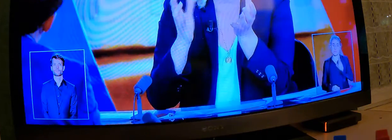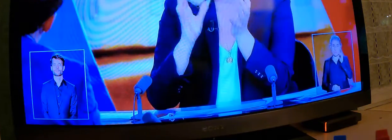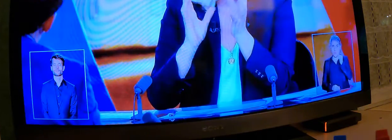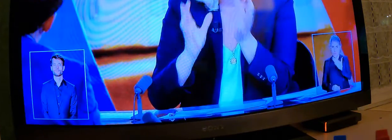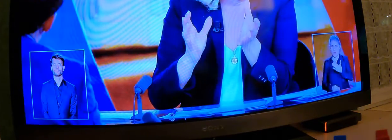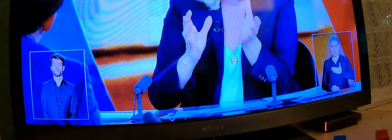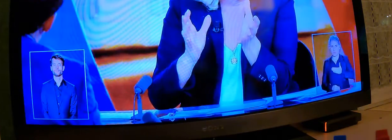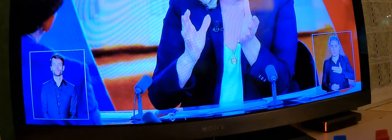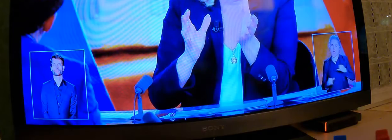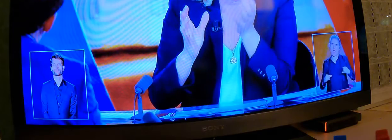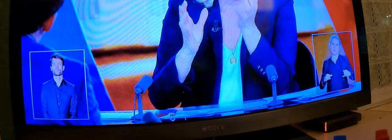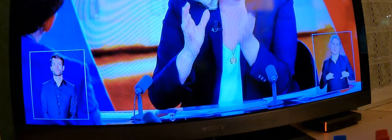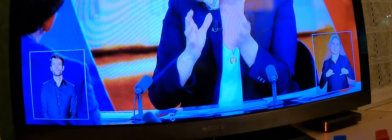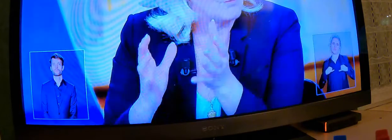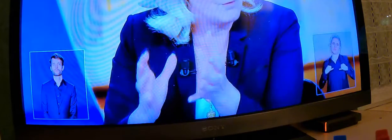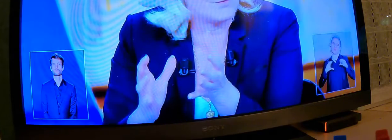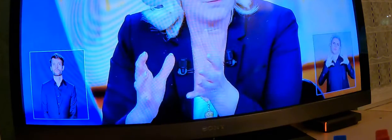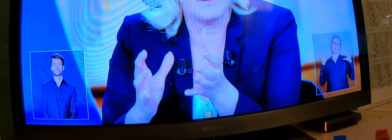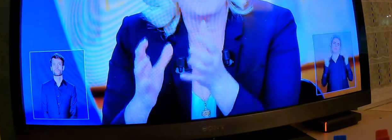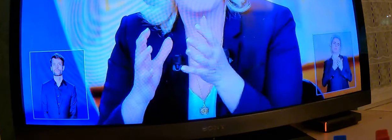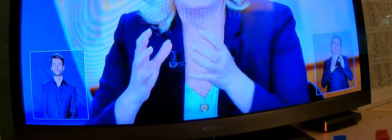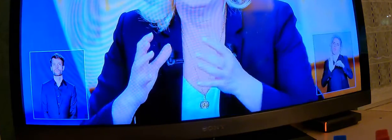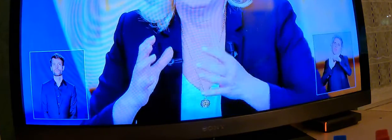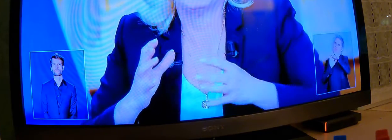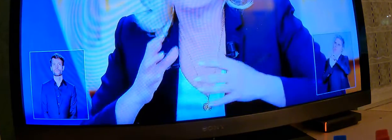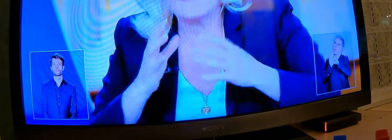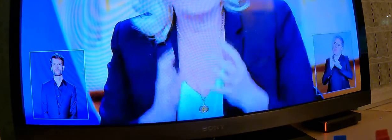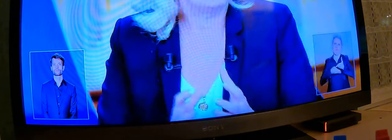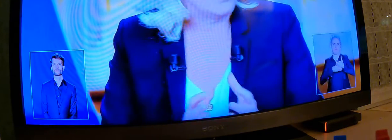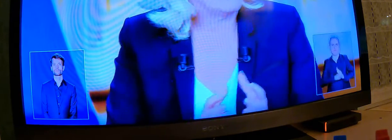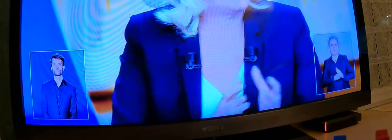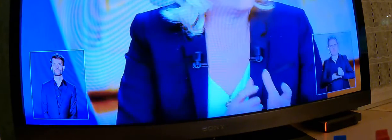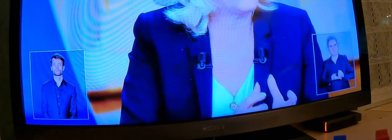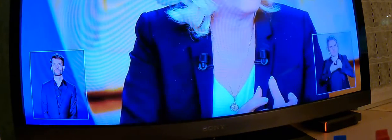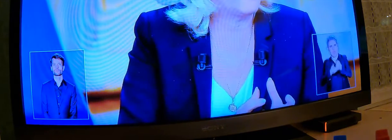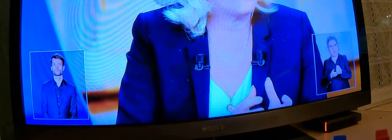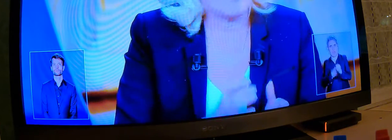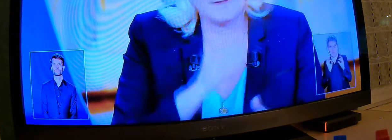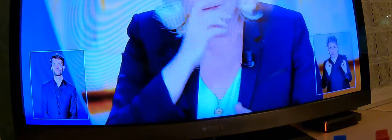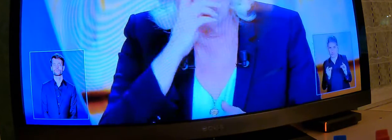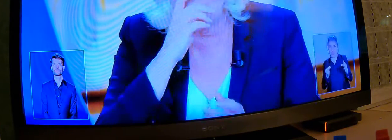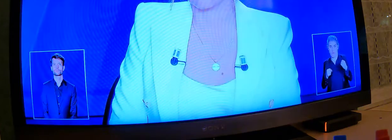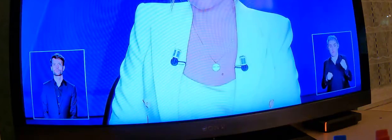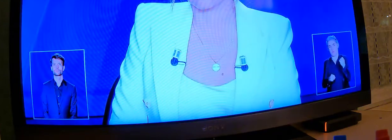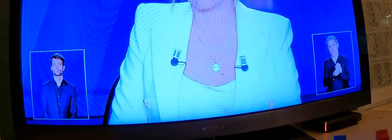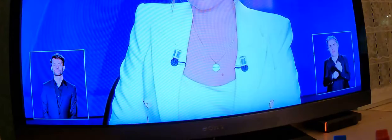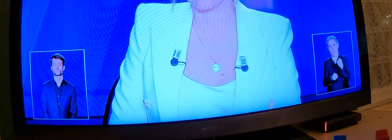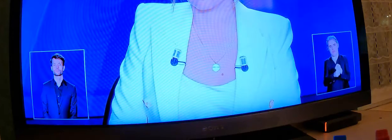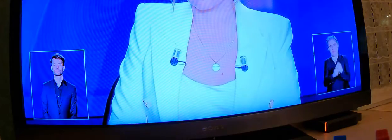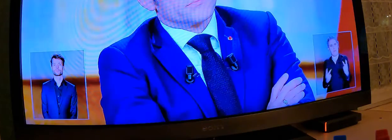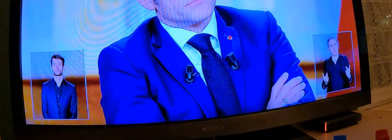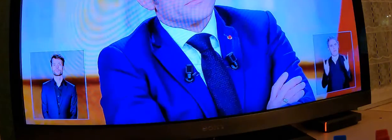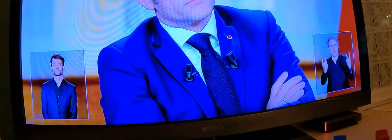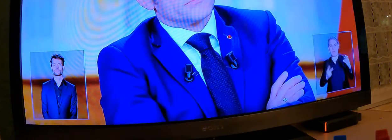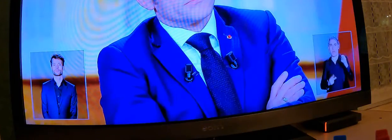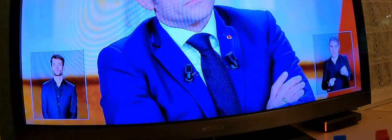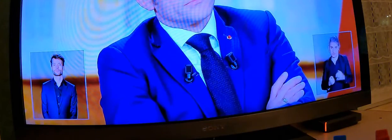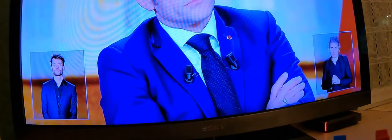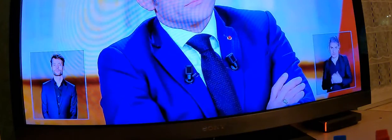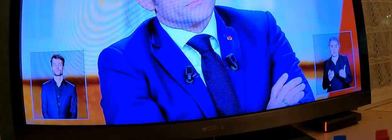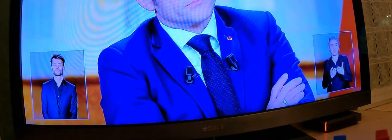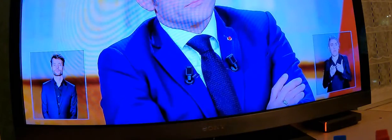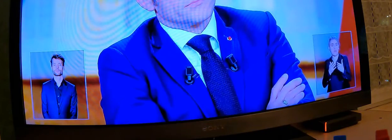jeunesse énormément effectivement d'aides, de mesures, et notamment autour de la valeur travail. Je vous l'ai dit tout à l'heure, je veux revaloriser les